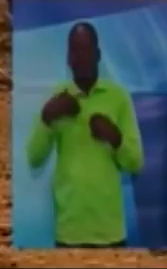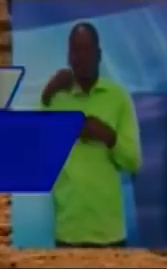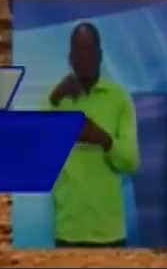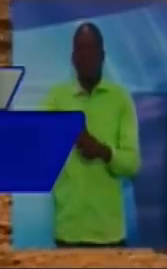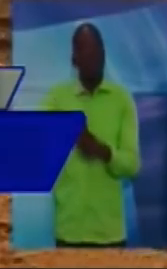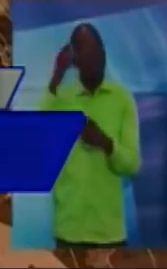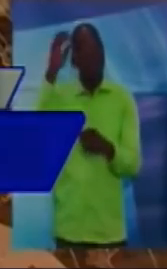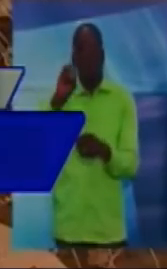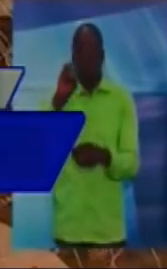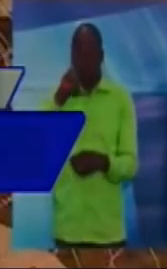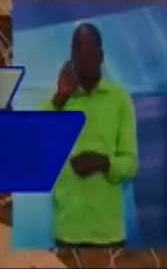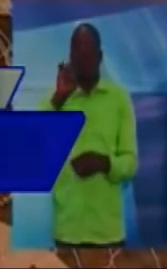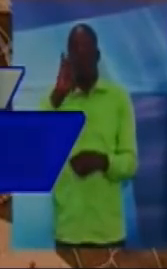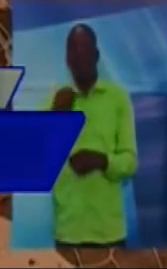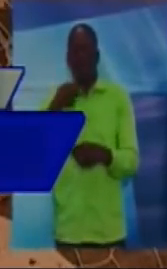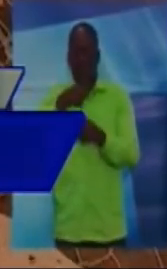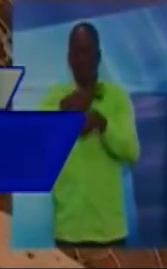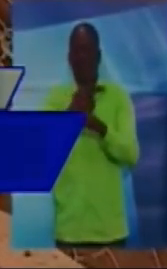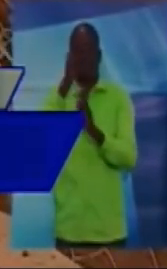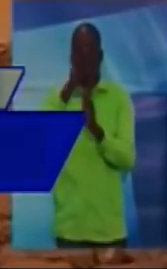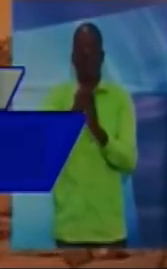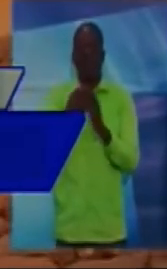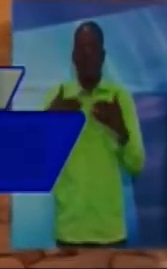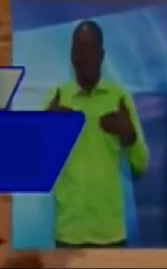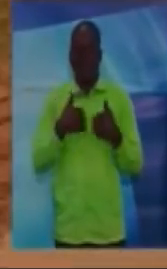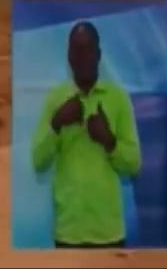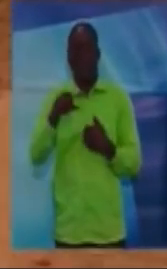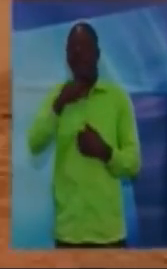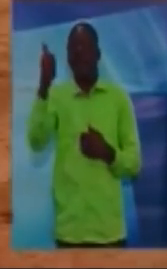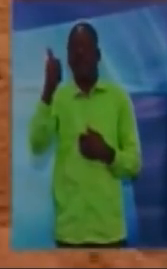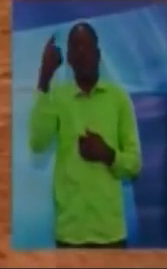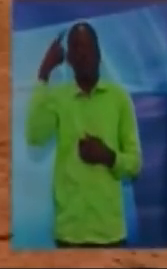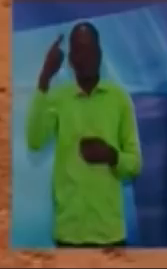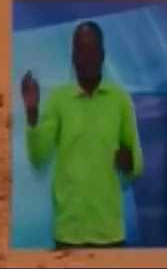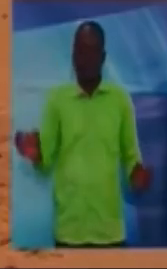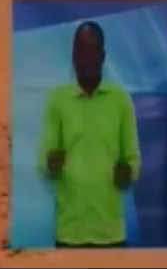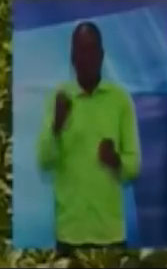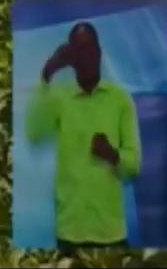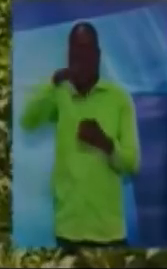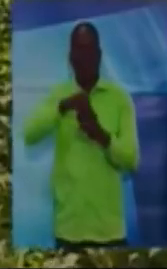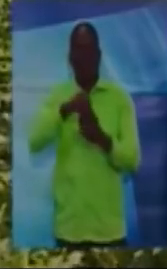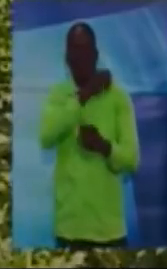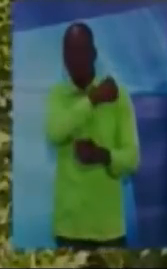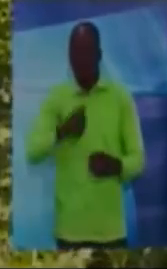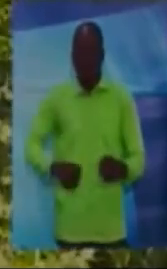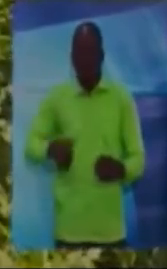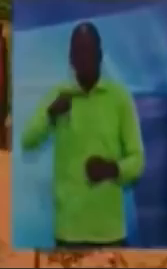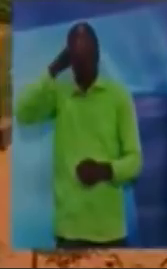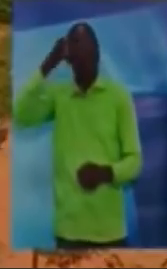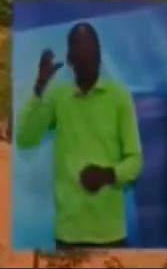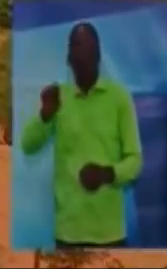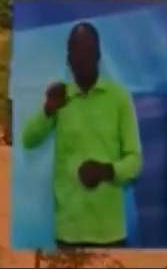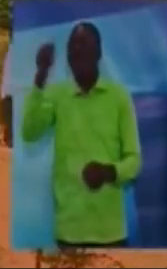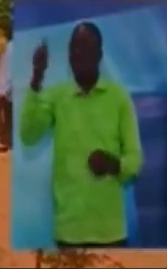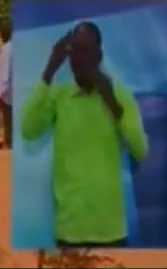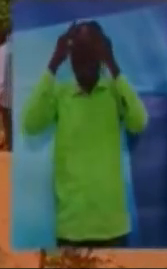des origines. Une production animale et bien d'autres aménagements que l'ambassadeur chinois et les autres